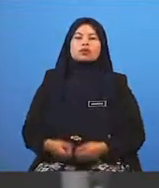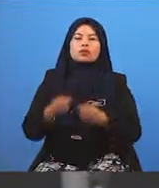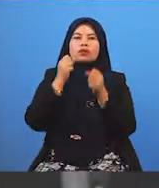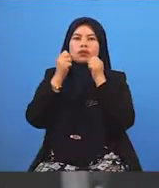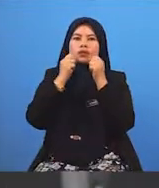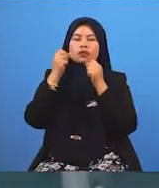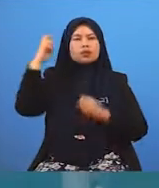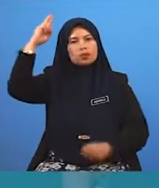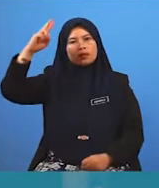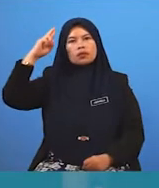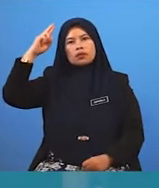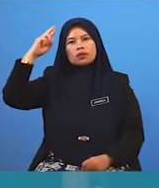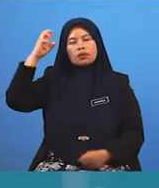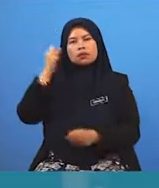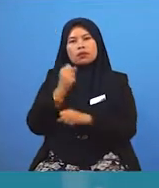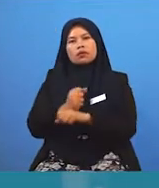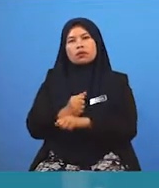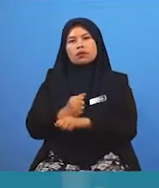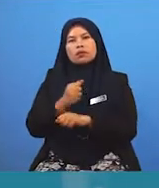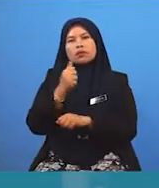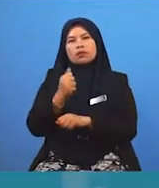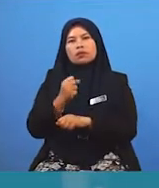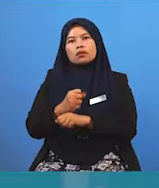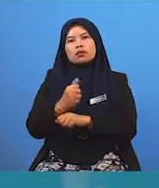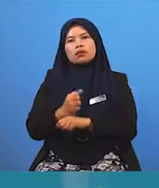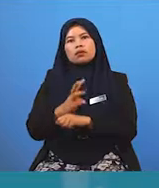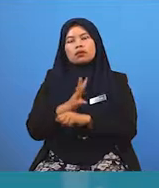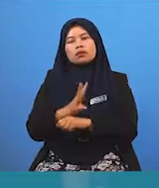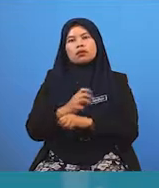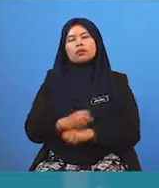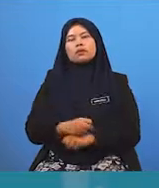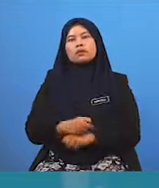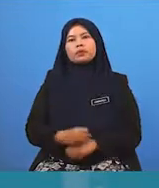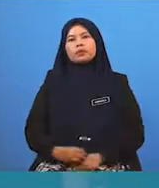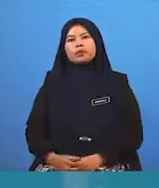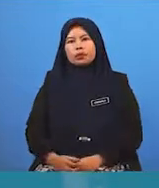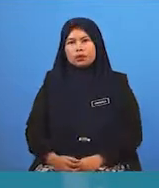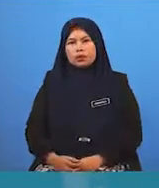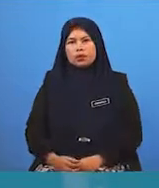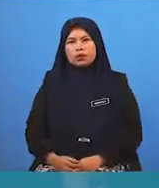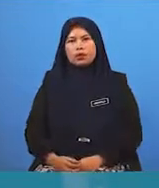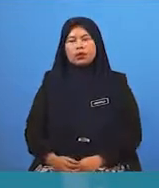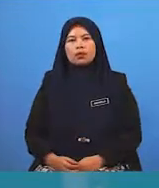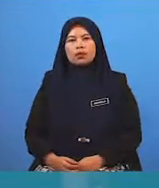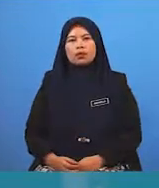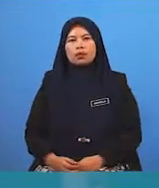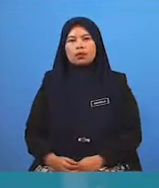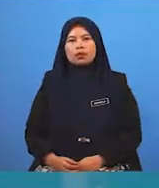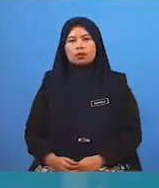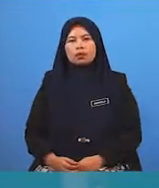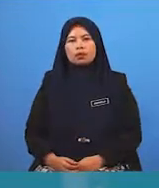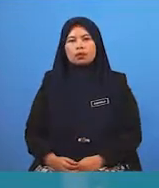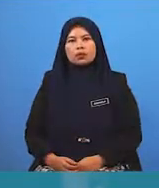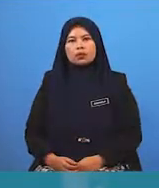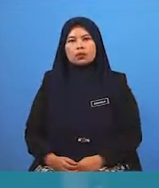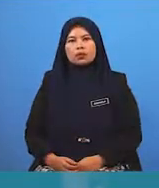alaihi wasallam, An Aisyah radhiyallahu anha qalat, qala Rasulullah sallallahu alaihi